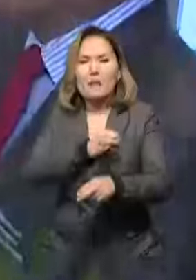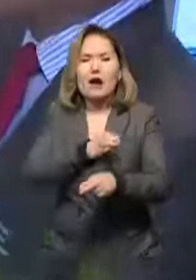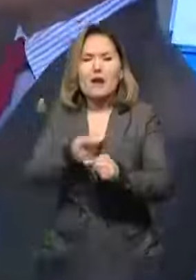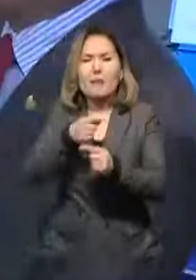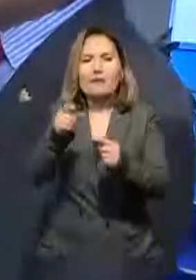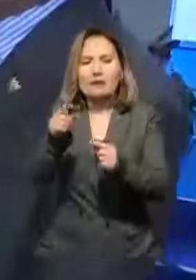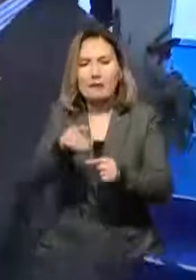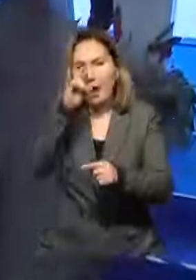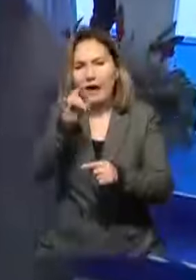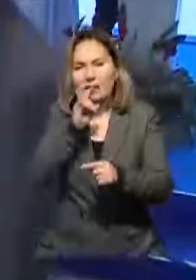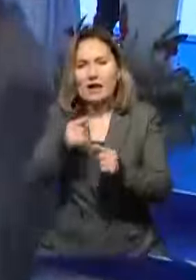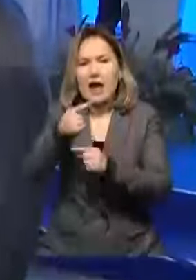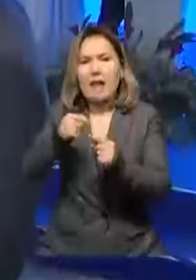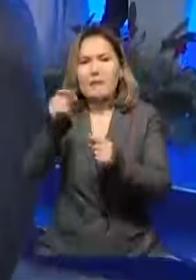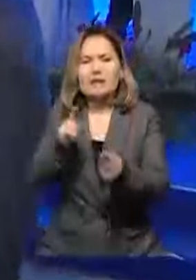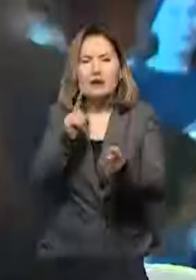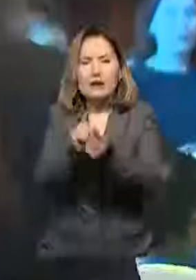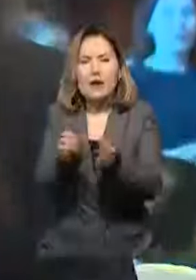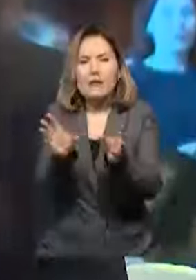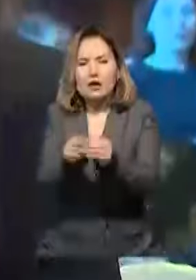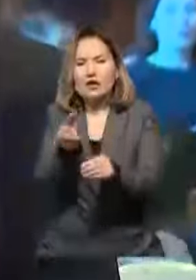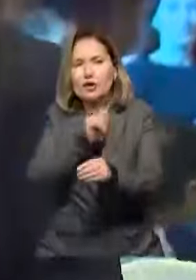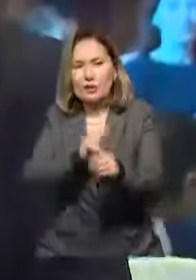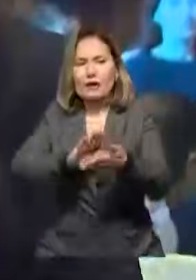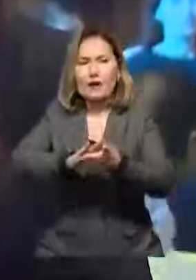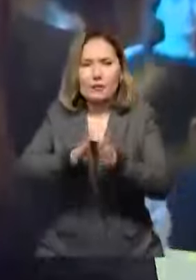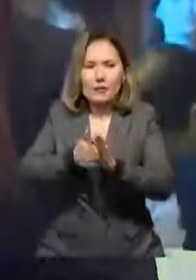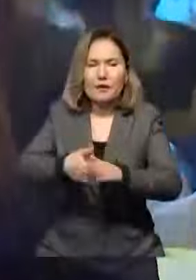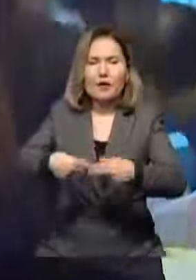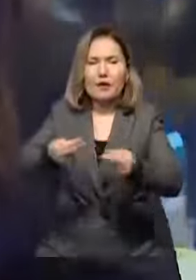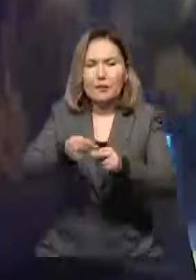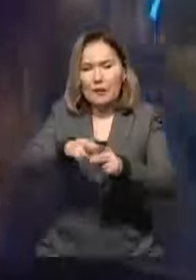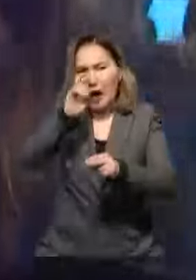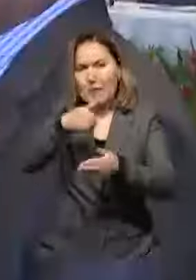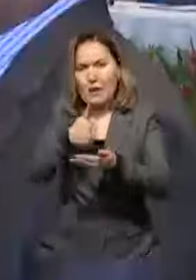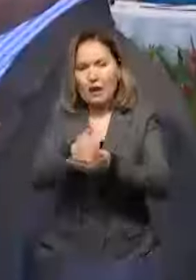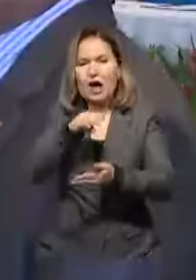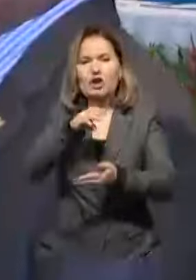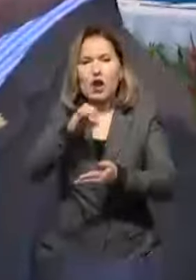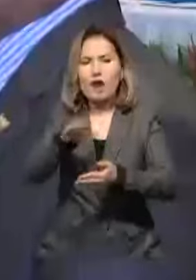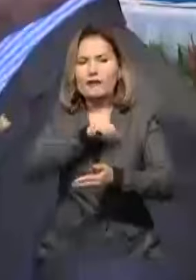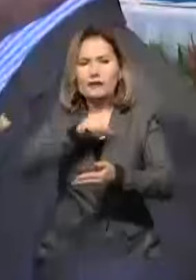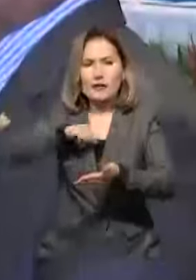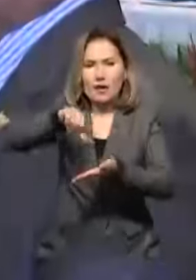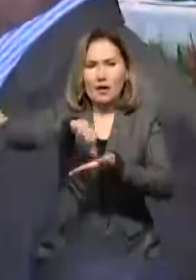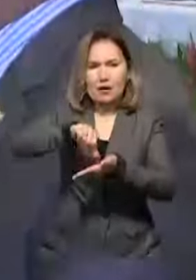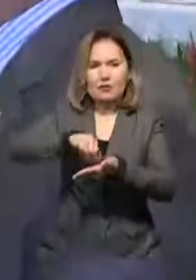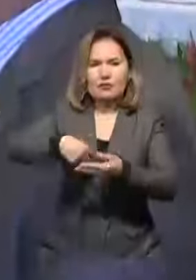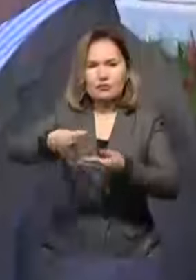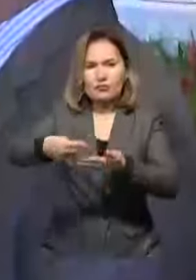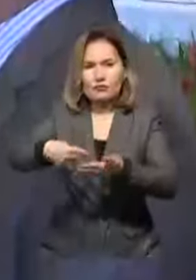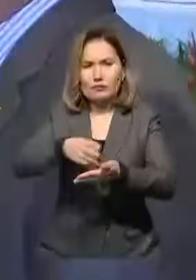Қазақстан бизнесмендерімен бас қосып ынтымақтастық талқылады. Форумның жабылу рәсіміне мемлекет басшысы Қасым Жомарт Тоқаев қатысты.